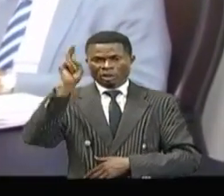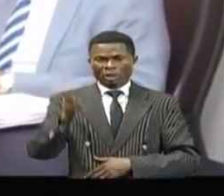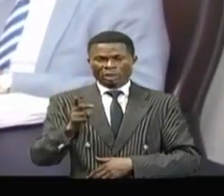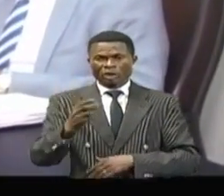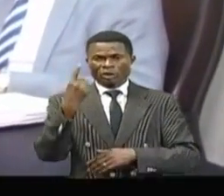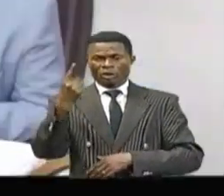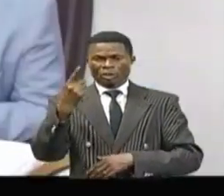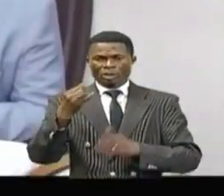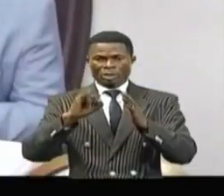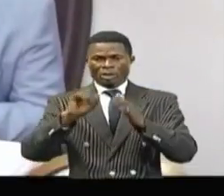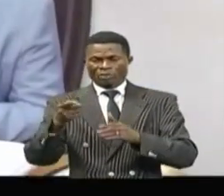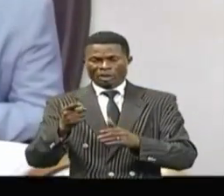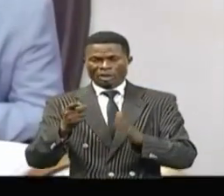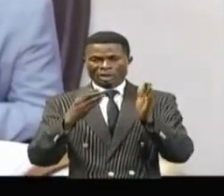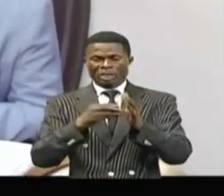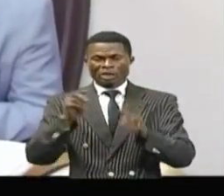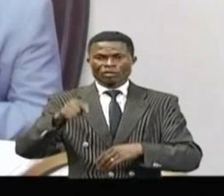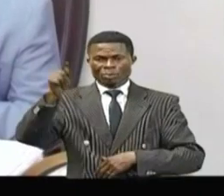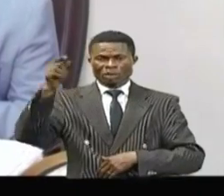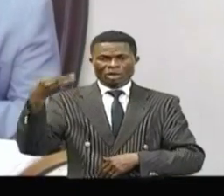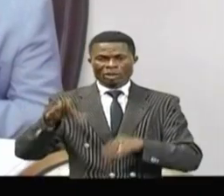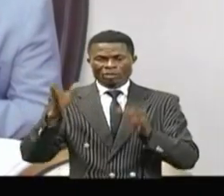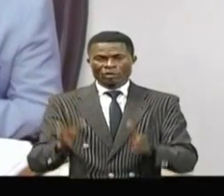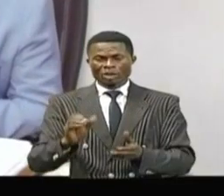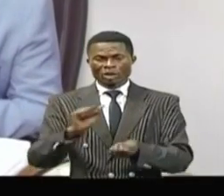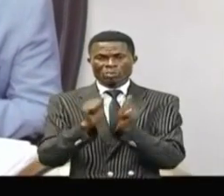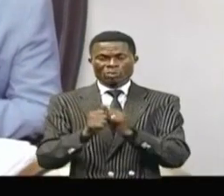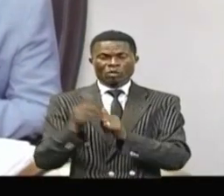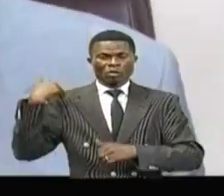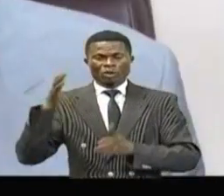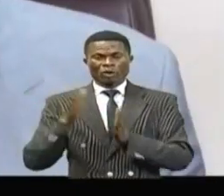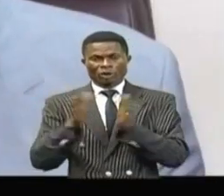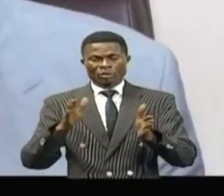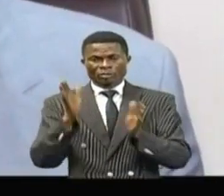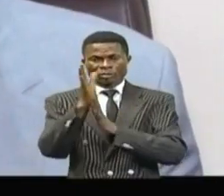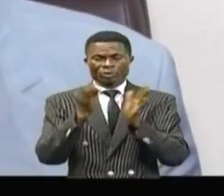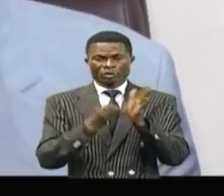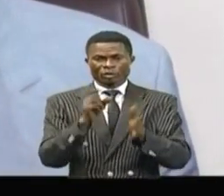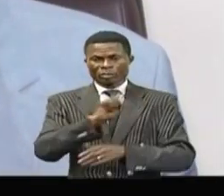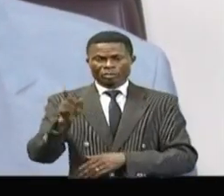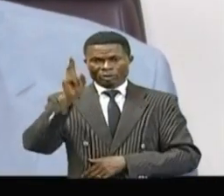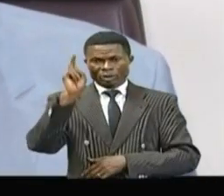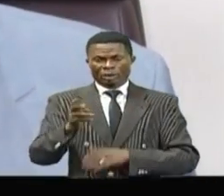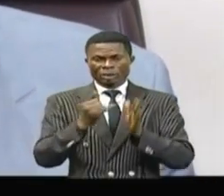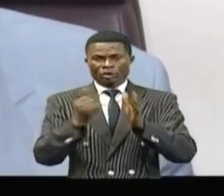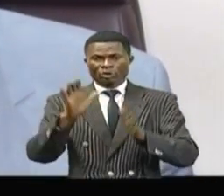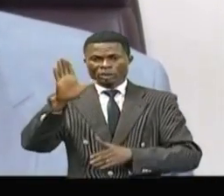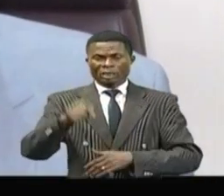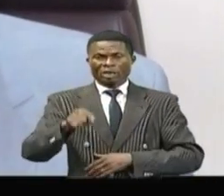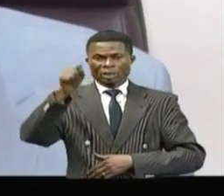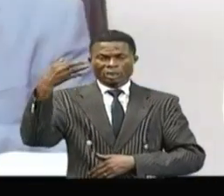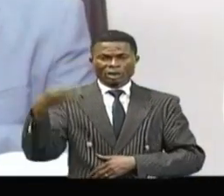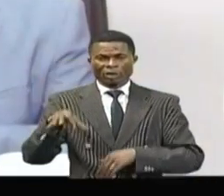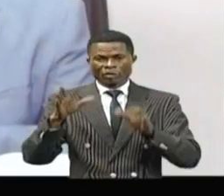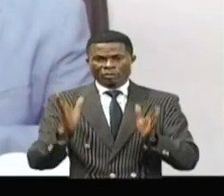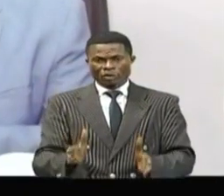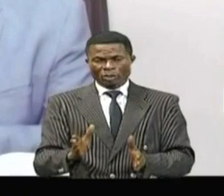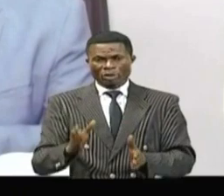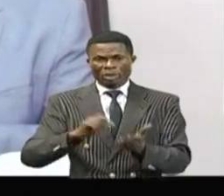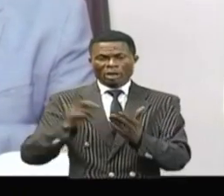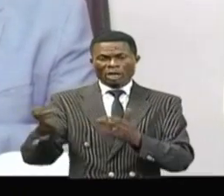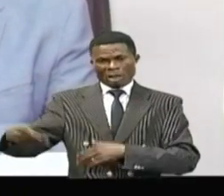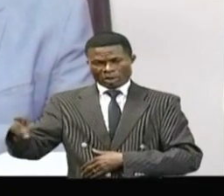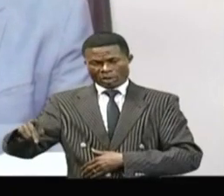281,9 milliards de francs congolais pour le pouvoir central, 17 265 milliards de francs congolais pour les